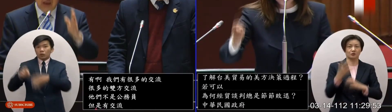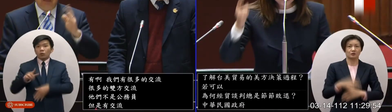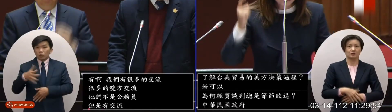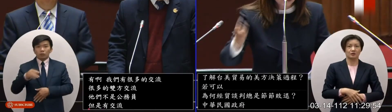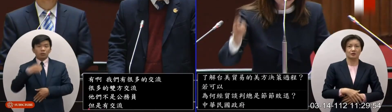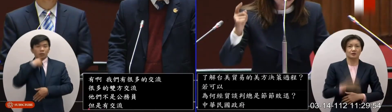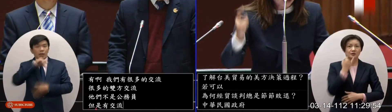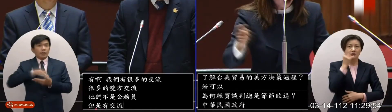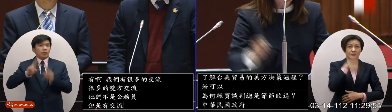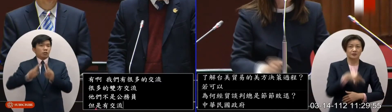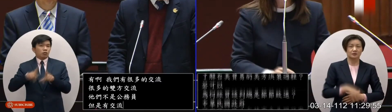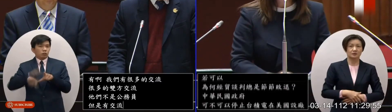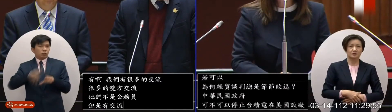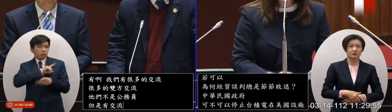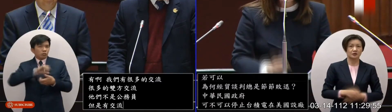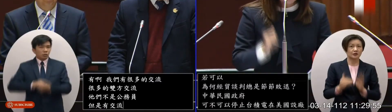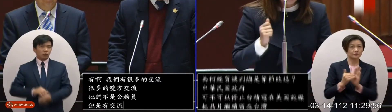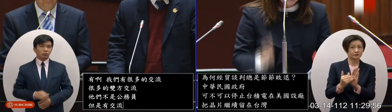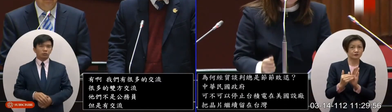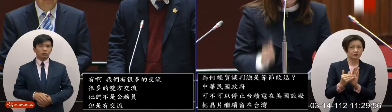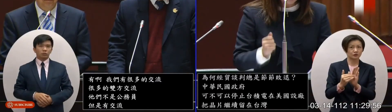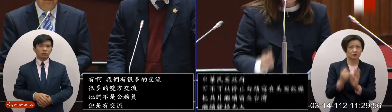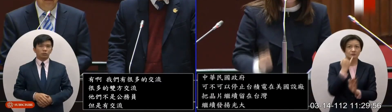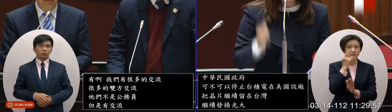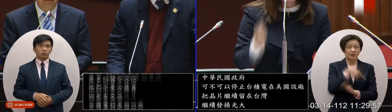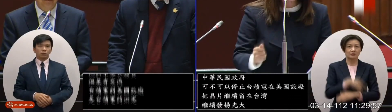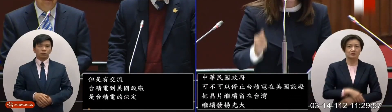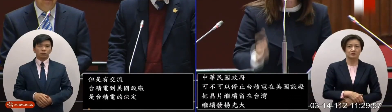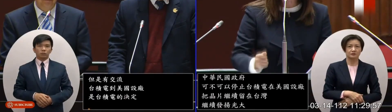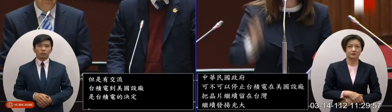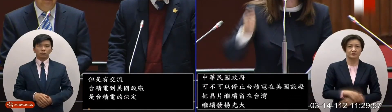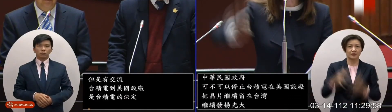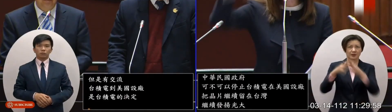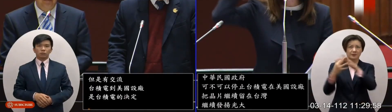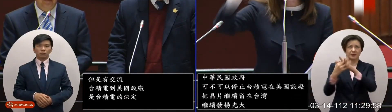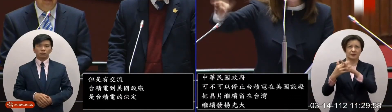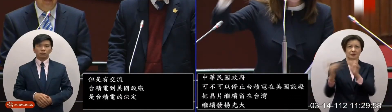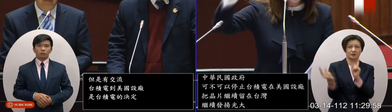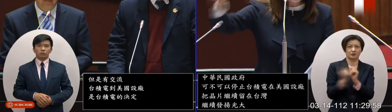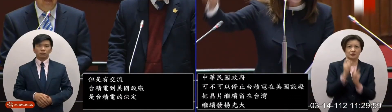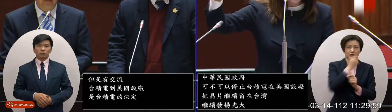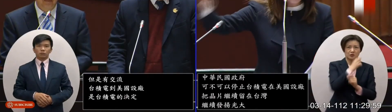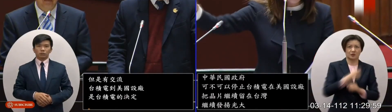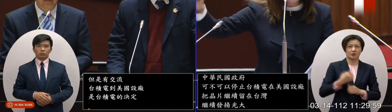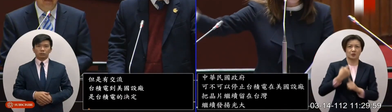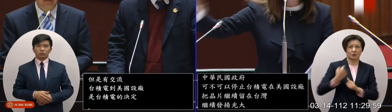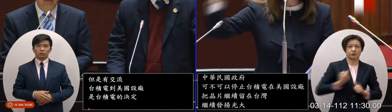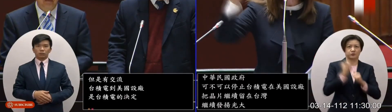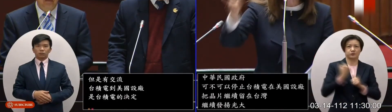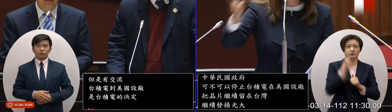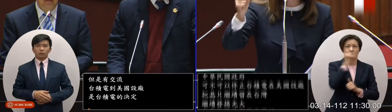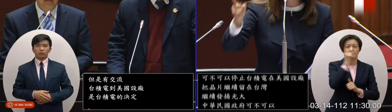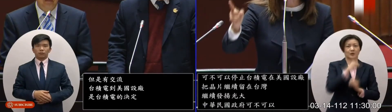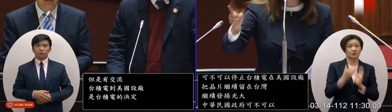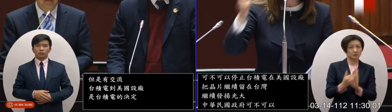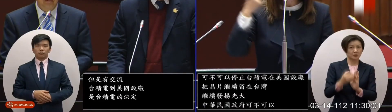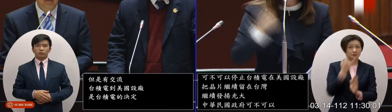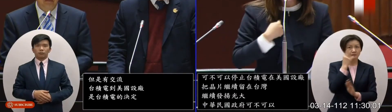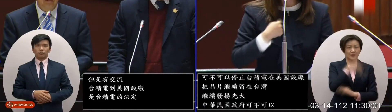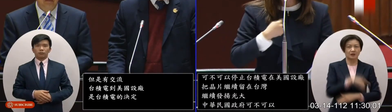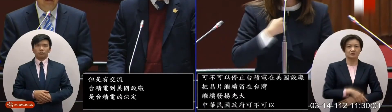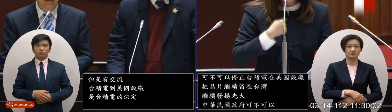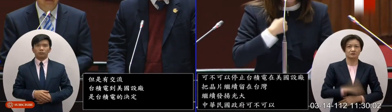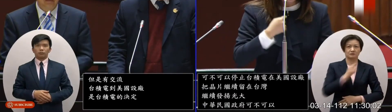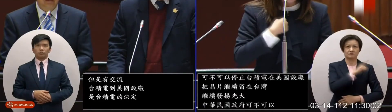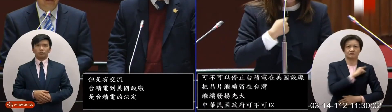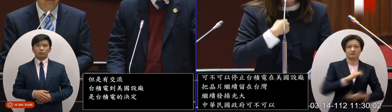绝经购？中华民国政府可不可以拒绝美国对我们指指点点，自主决定我